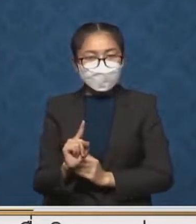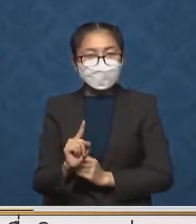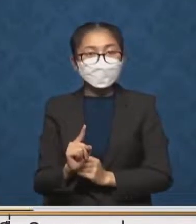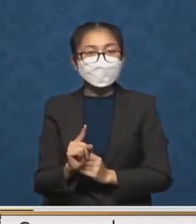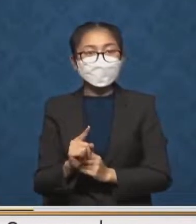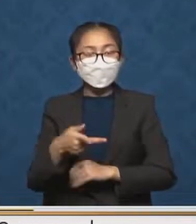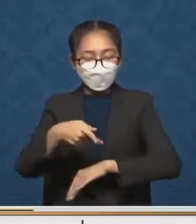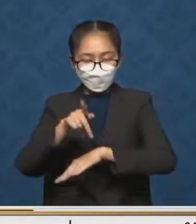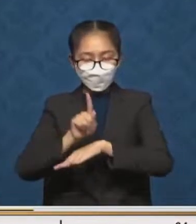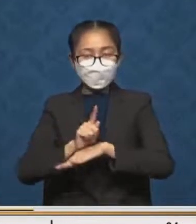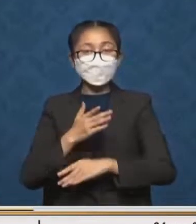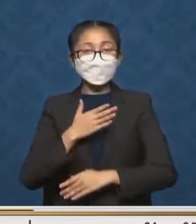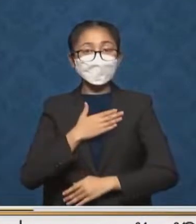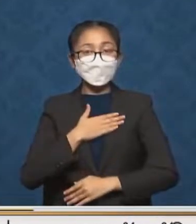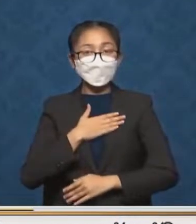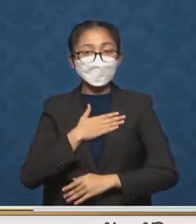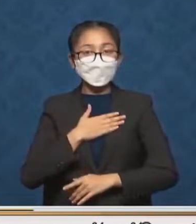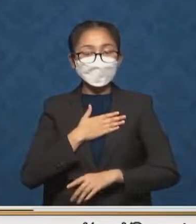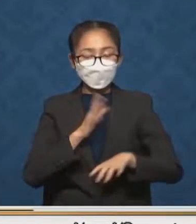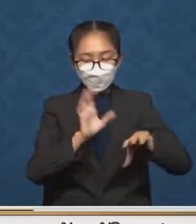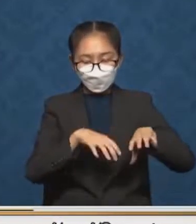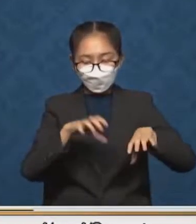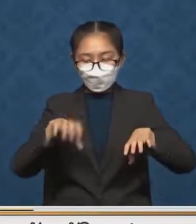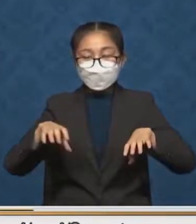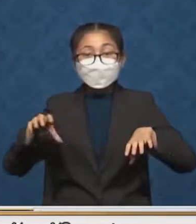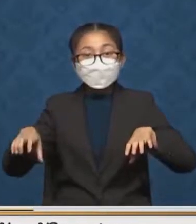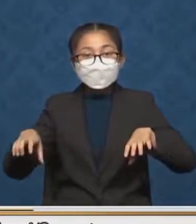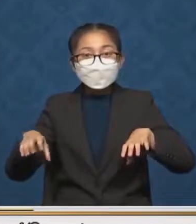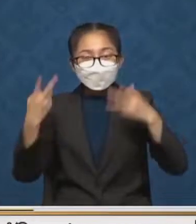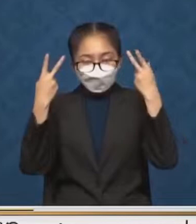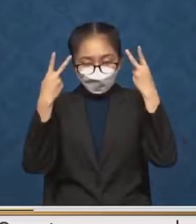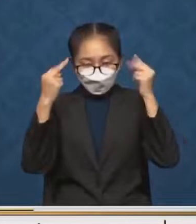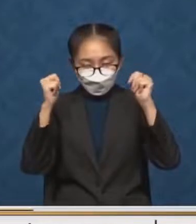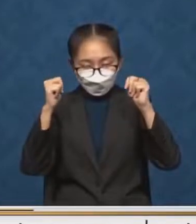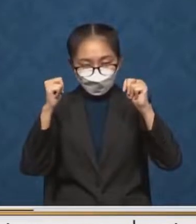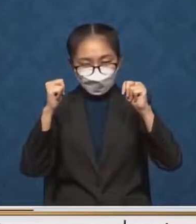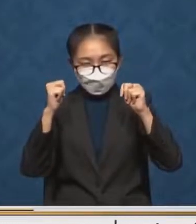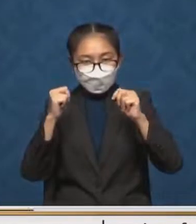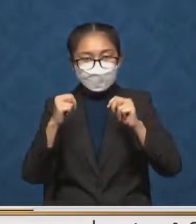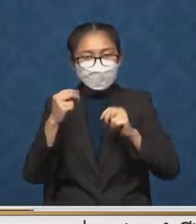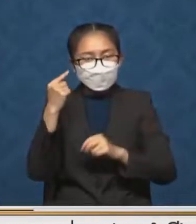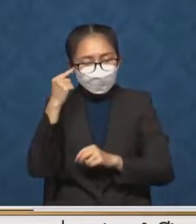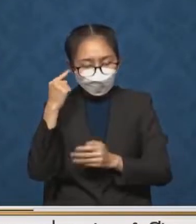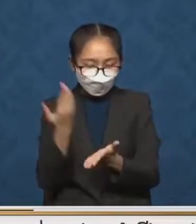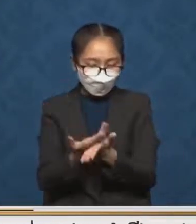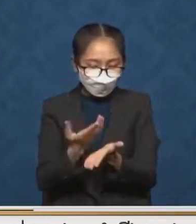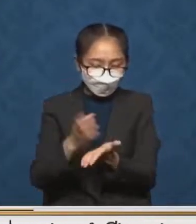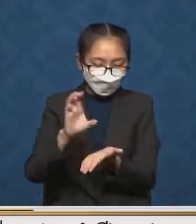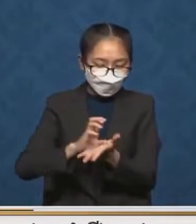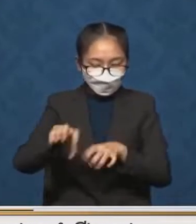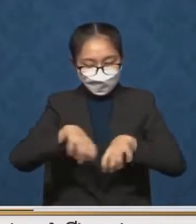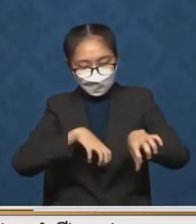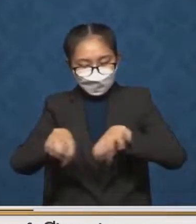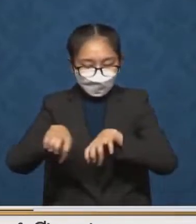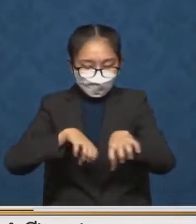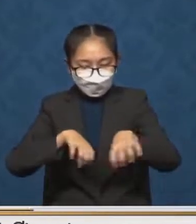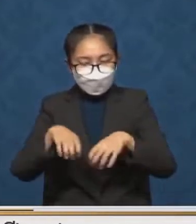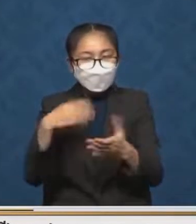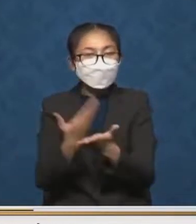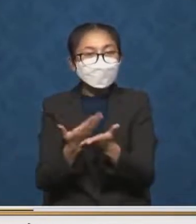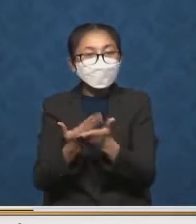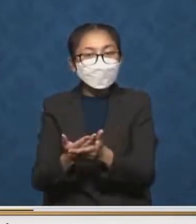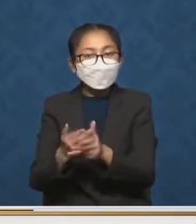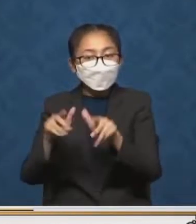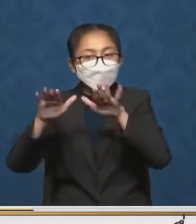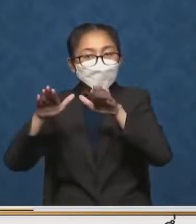metabolizado. ฮำหรบหนวยงต่ๆ ในสำนันายกรัมนตรีต่างก็พยายามจดงบประมาณอย่างรเขมขัดรถการใช้จายท